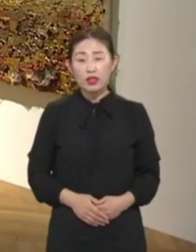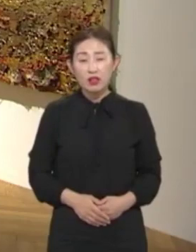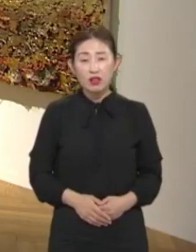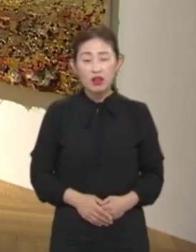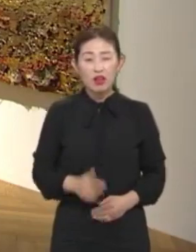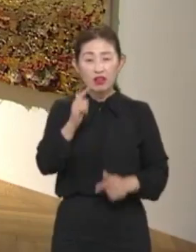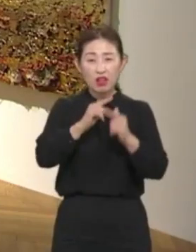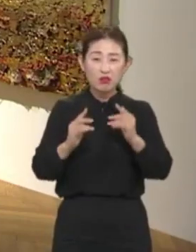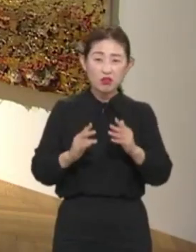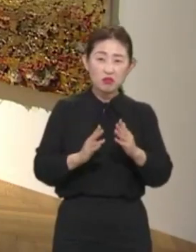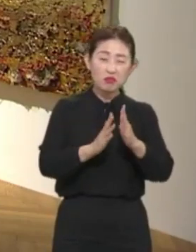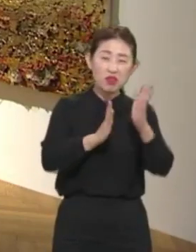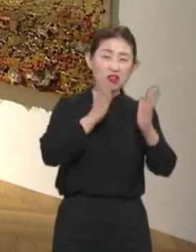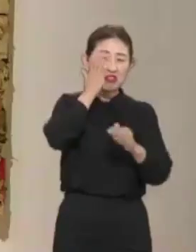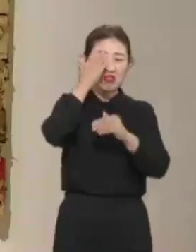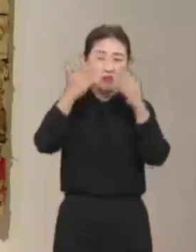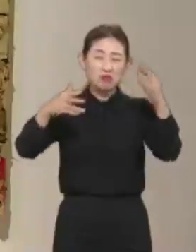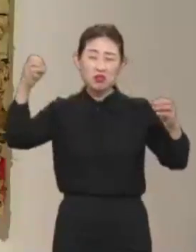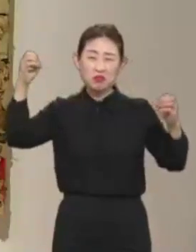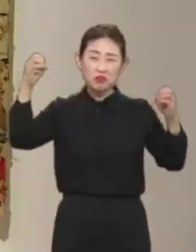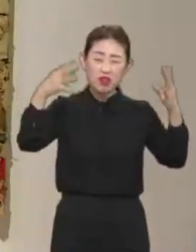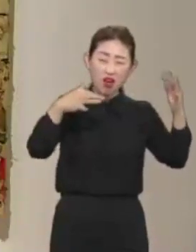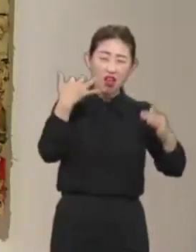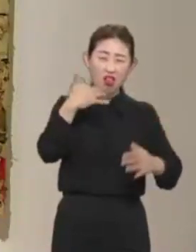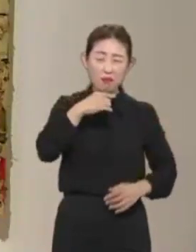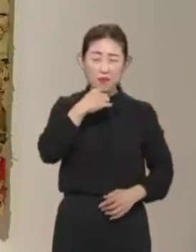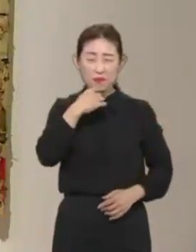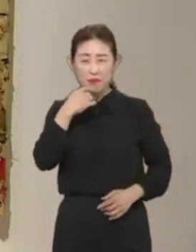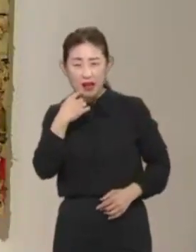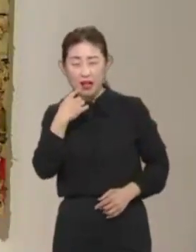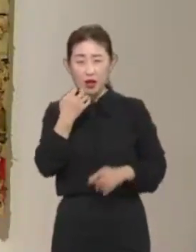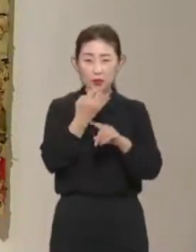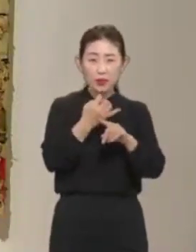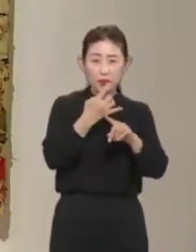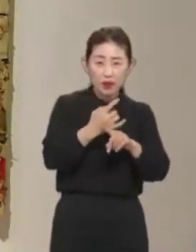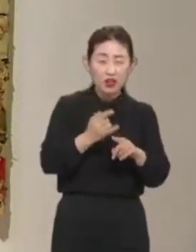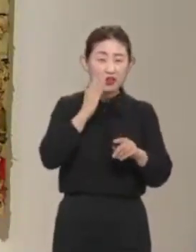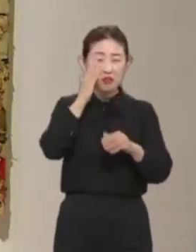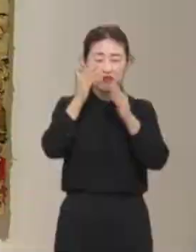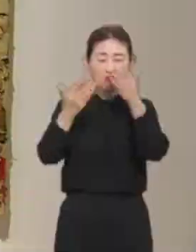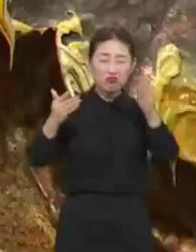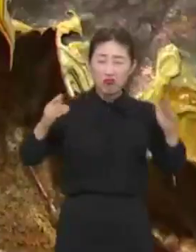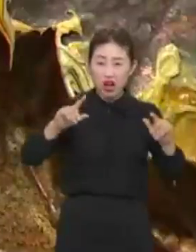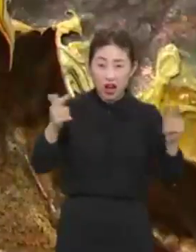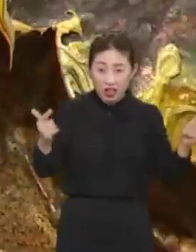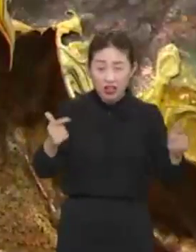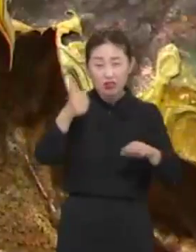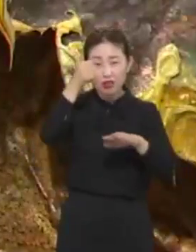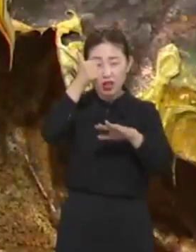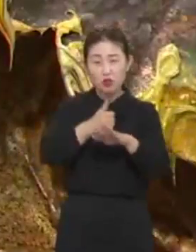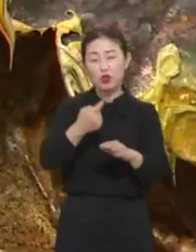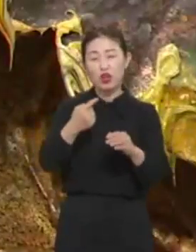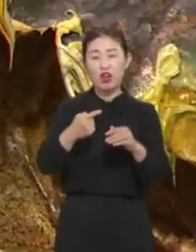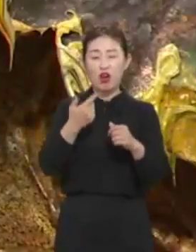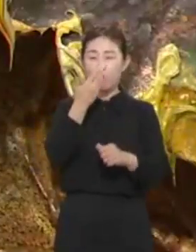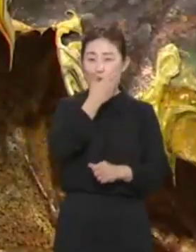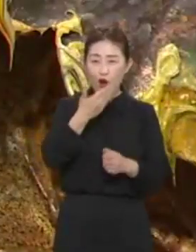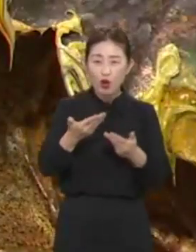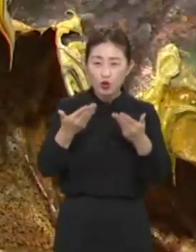낙엽을 비추는 빛과 강렬한 색감을 금박으로 표현하며 낙엽이 쇠퇴가 아닌 누군가에게는 자양분이 될 수